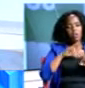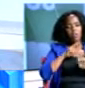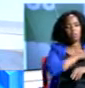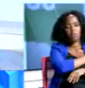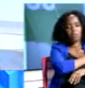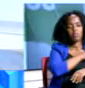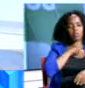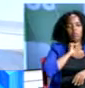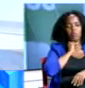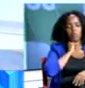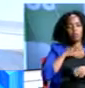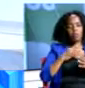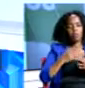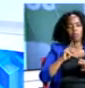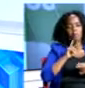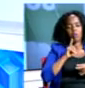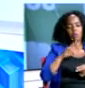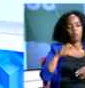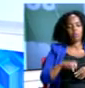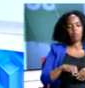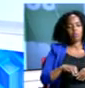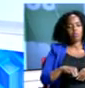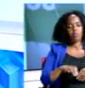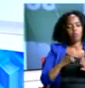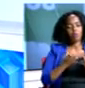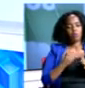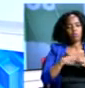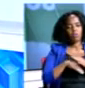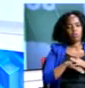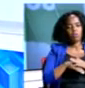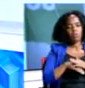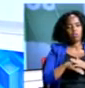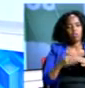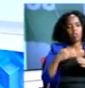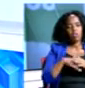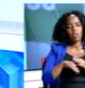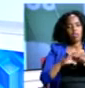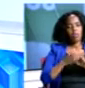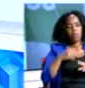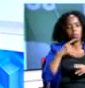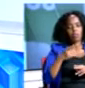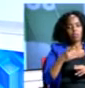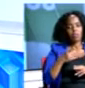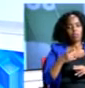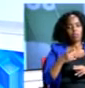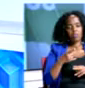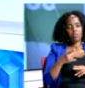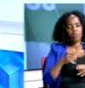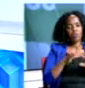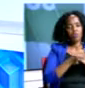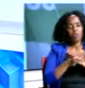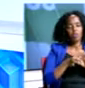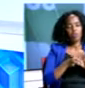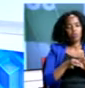fageenyaan irratti haasa'aa turre maal gochuun barbaachisaadha osoo hin galiin dura yoo galii yoo hammaate kan jedhu irratti yeroo baay'ee koreedhaanis